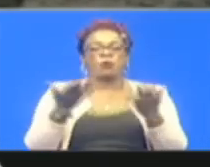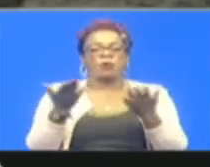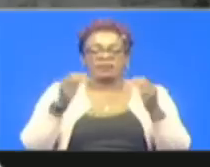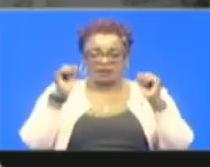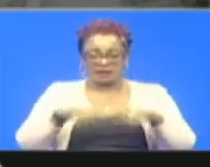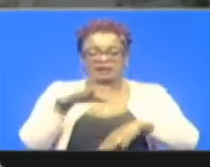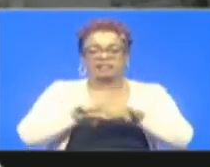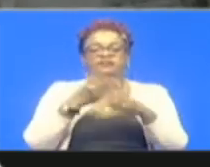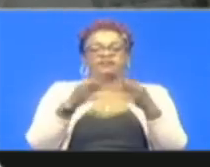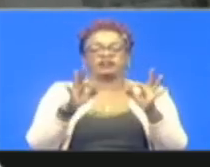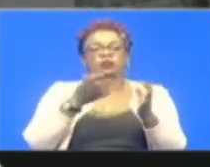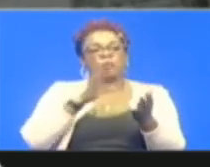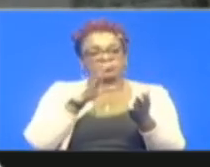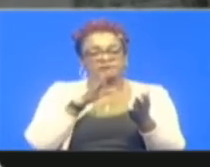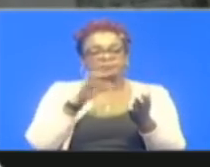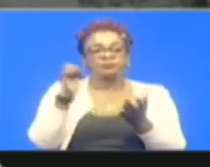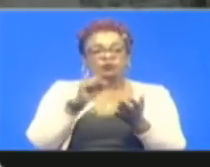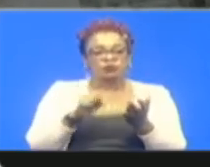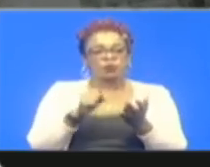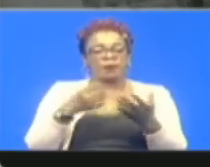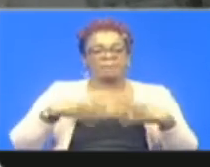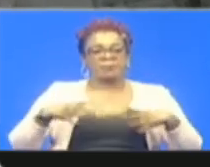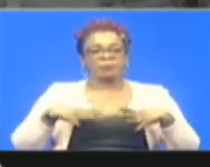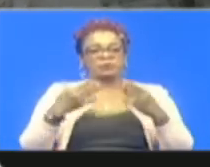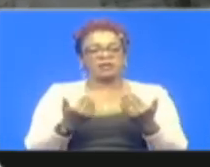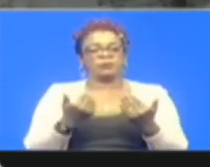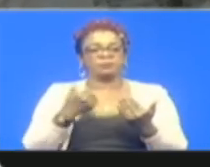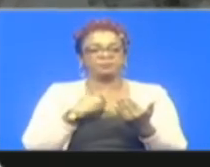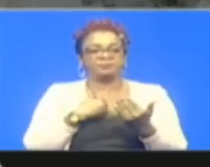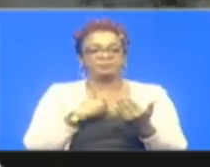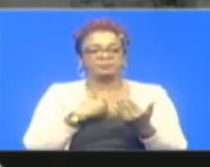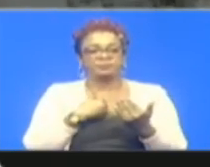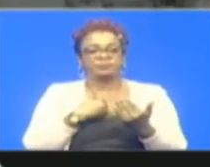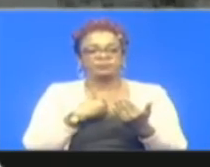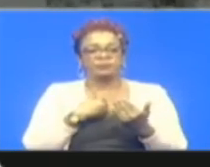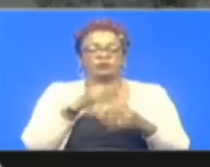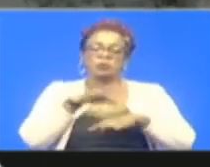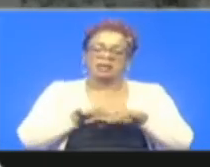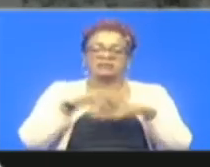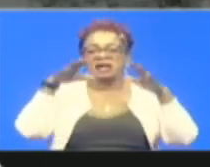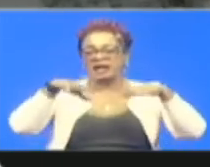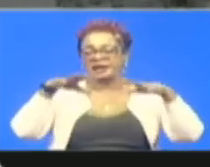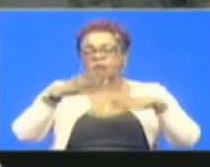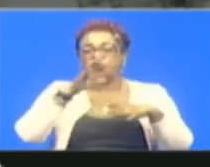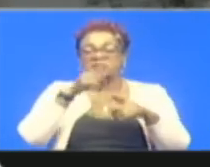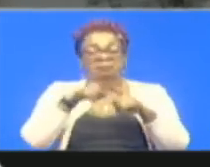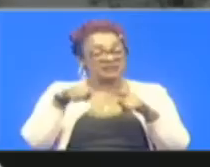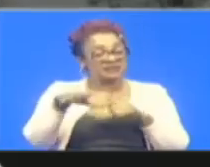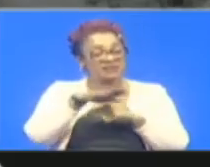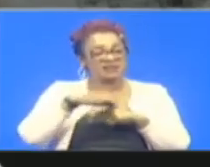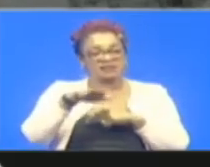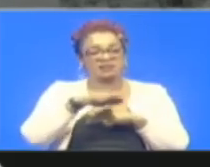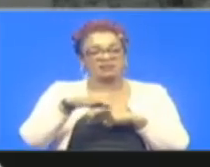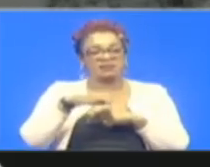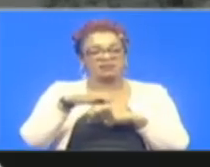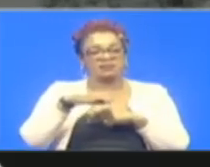maji fresh. Hivi sasa watu wanajenga majabia ya kuweza kupata maji ya mvua. Lakini ukiangalia katika hii sehemu ya